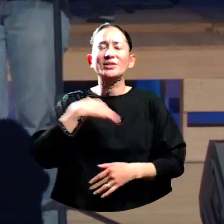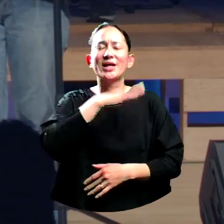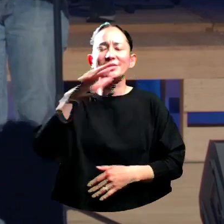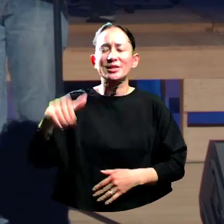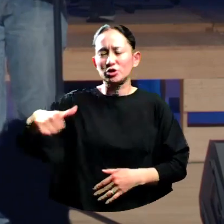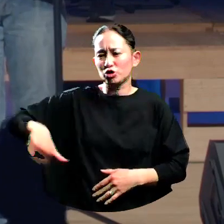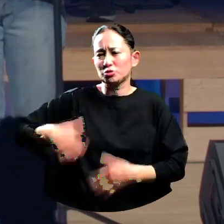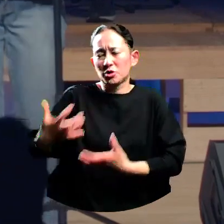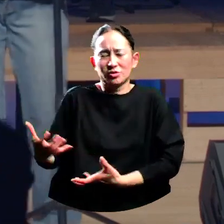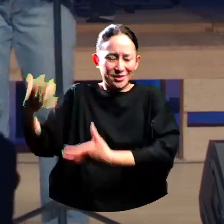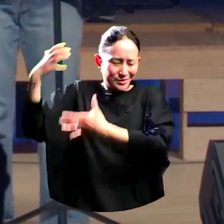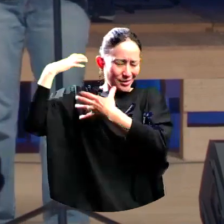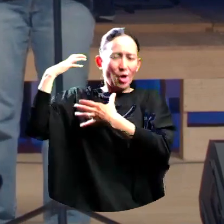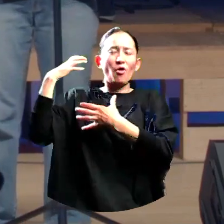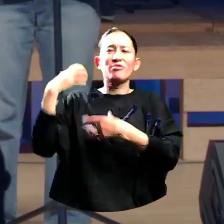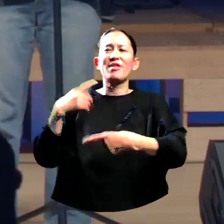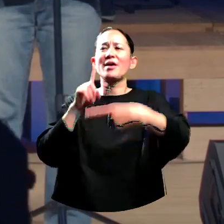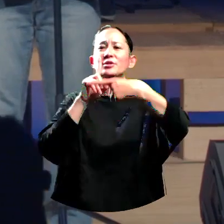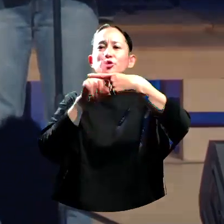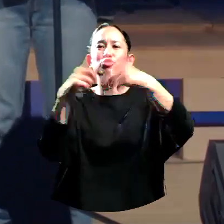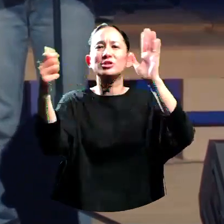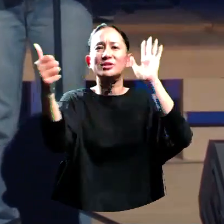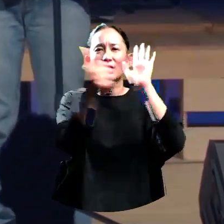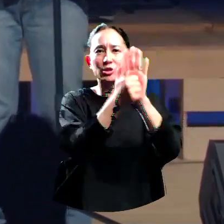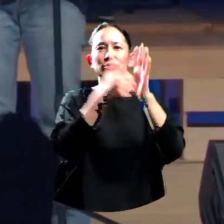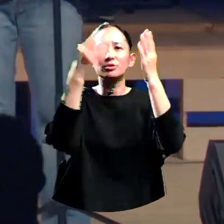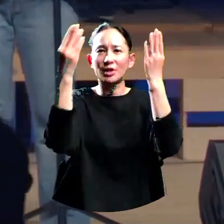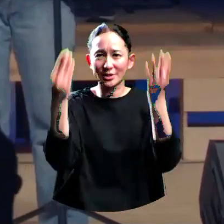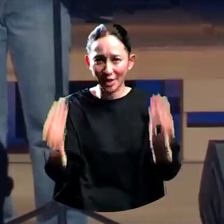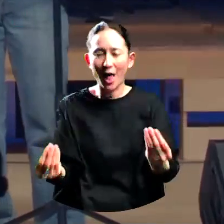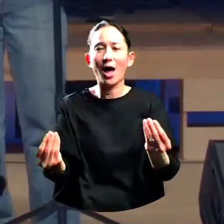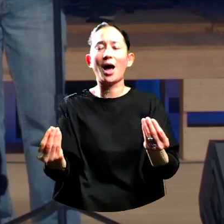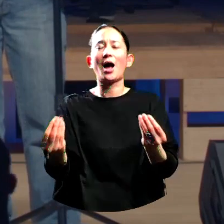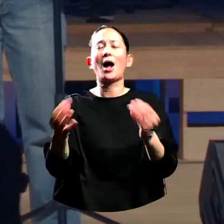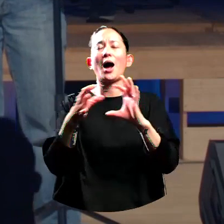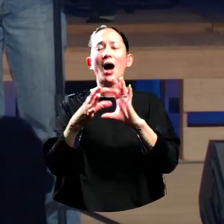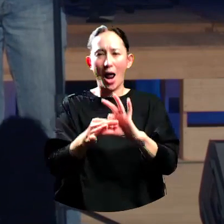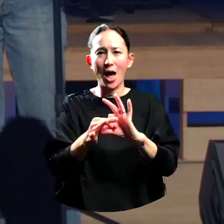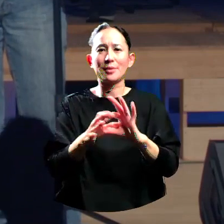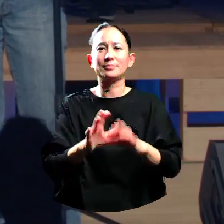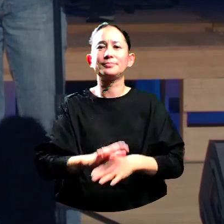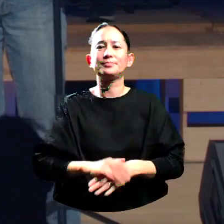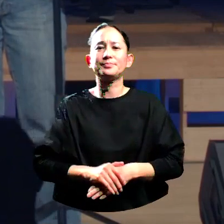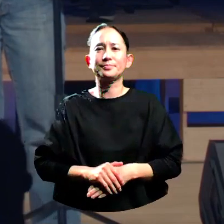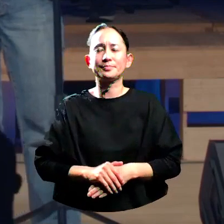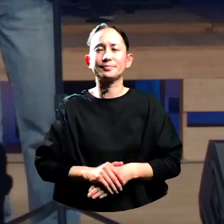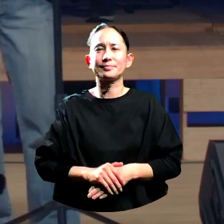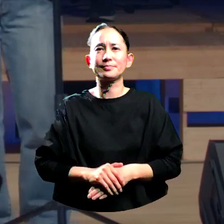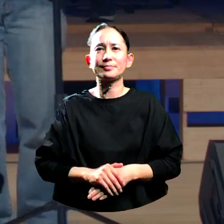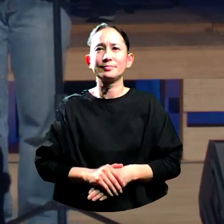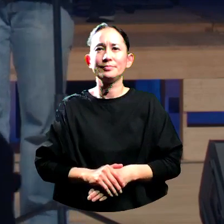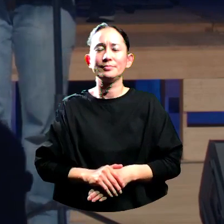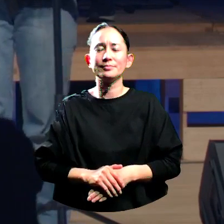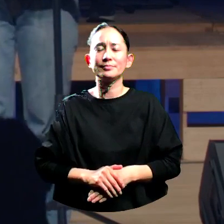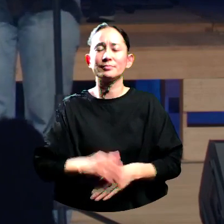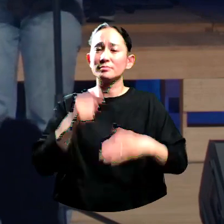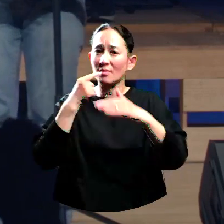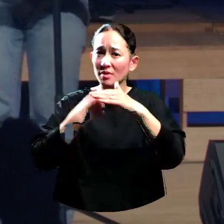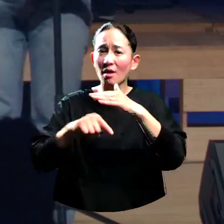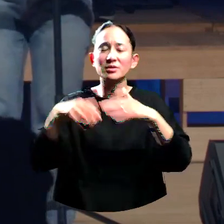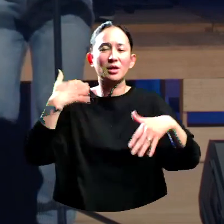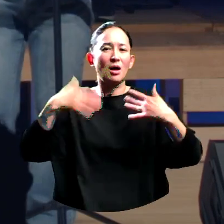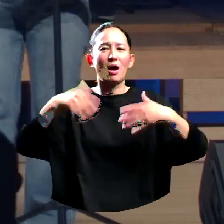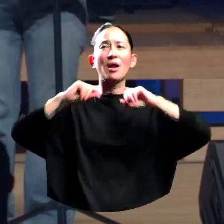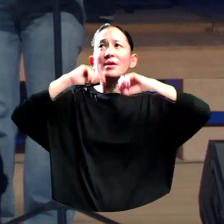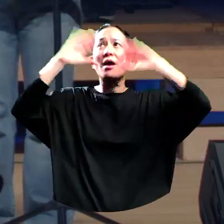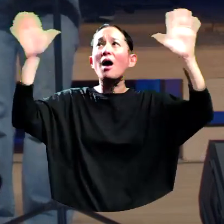って十字架についてくださったから。 It is because God died on the cross for our sins. なぜハレルヤと